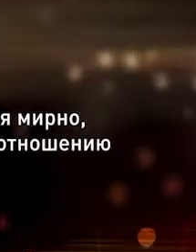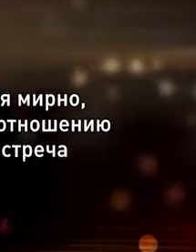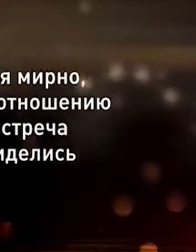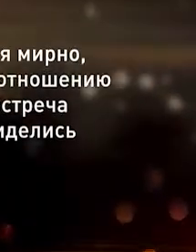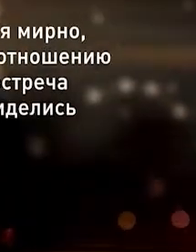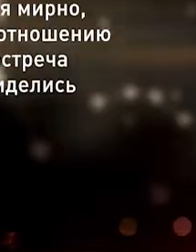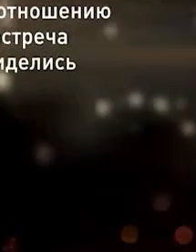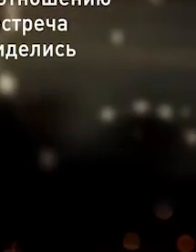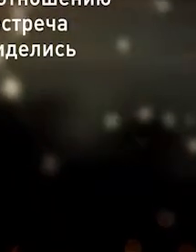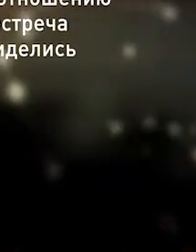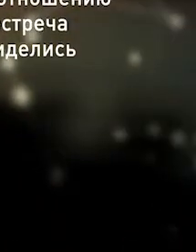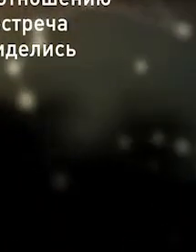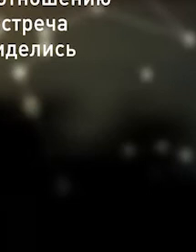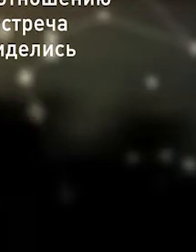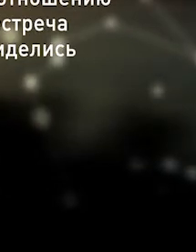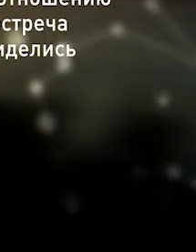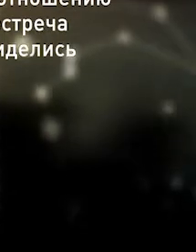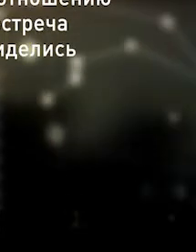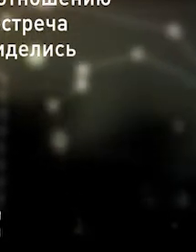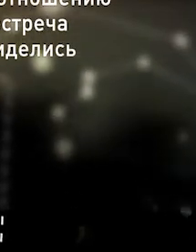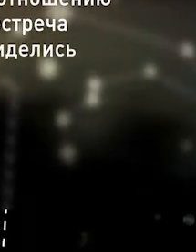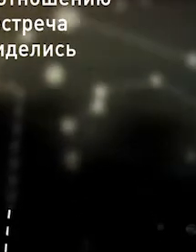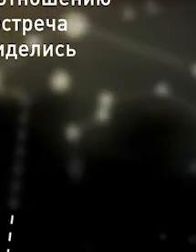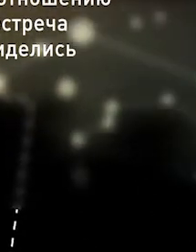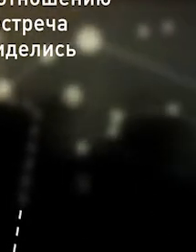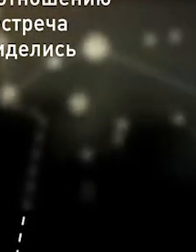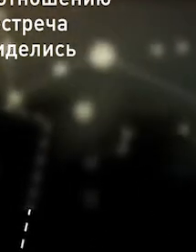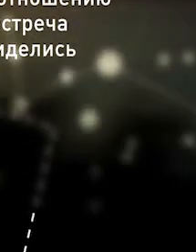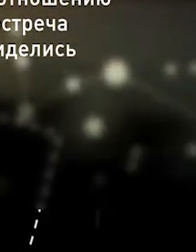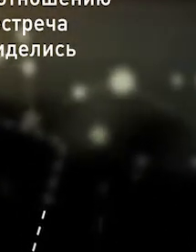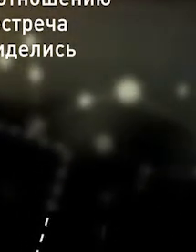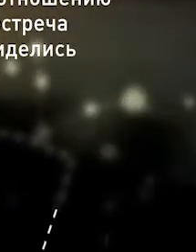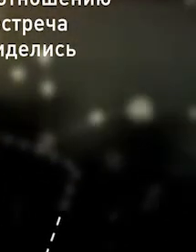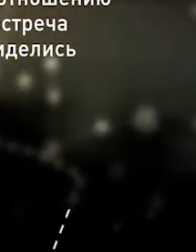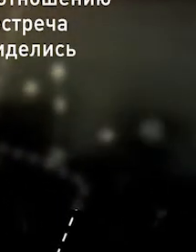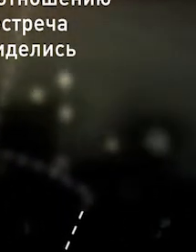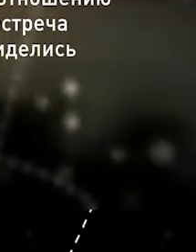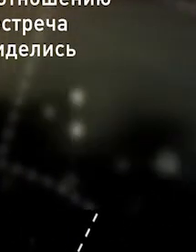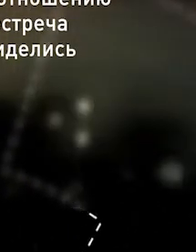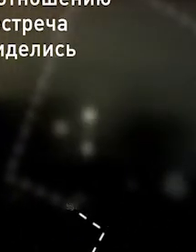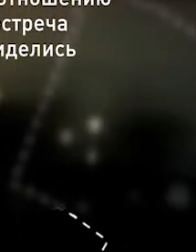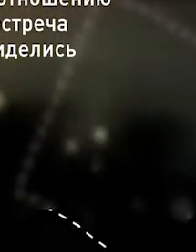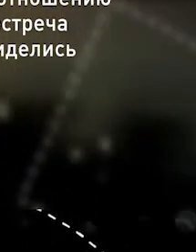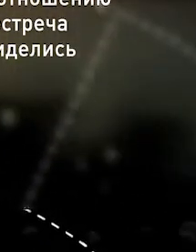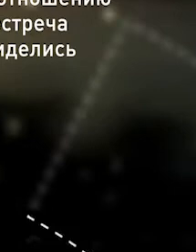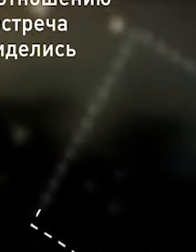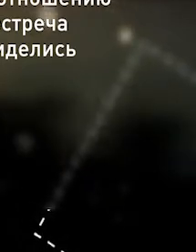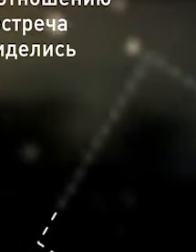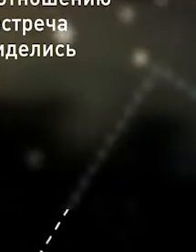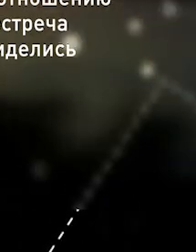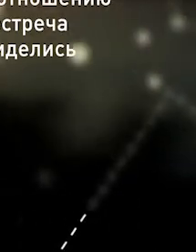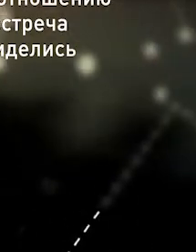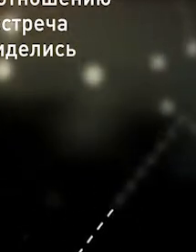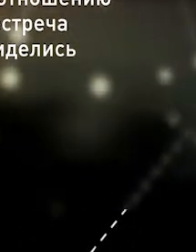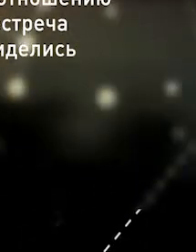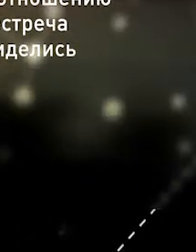последствиями. Сегодня рыбам нужно вести себя мирно, выдержанно и ответственно по отношению к любой работе. Не исключена встреча с человеком, с